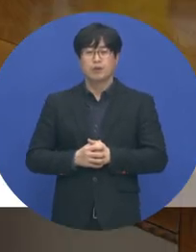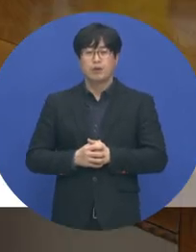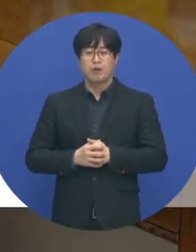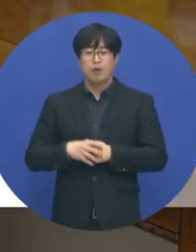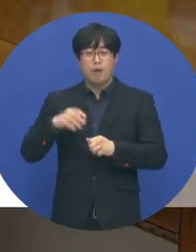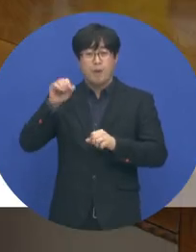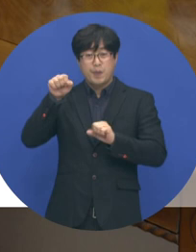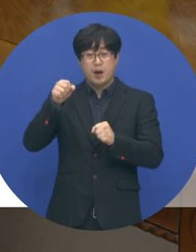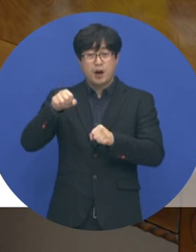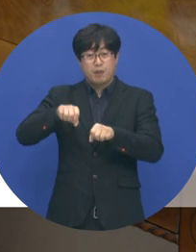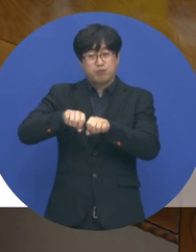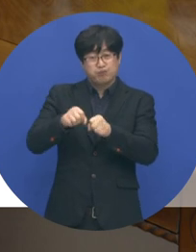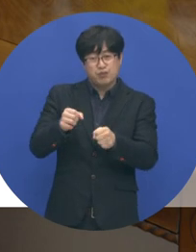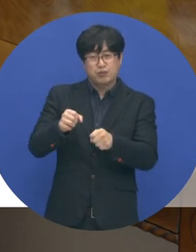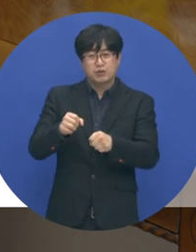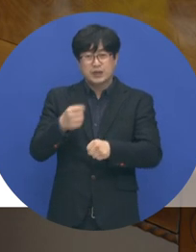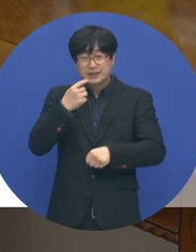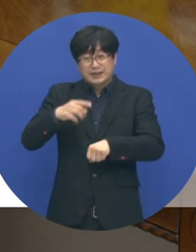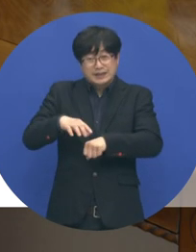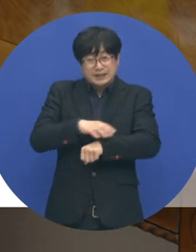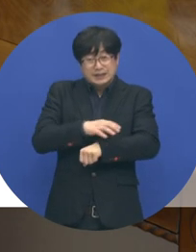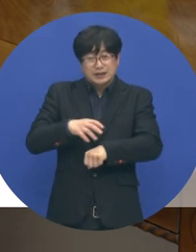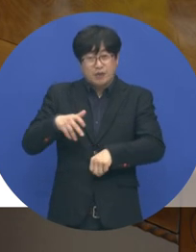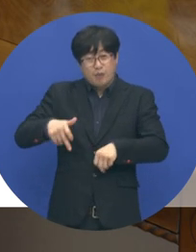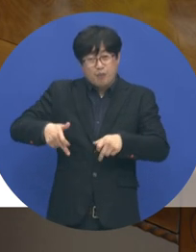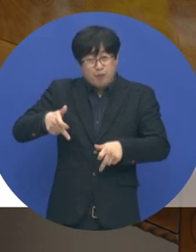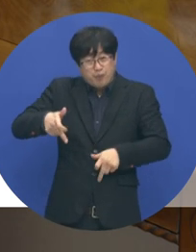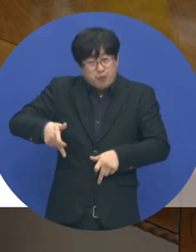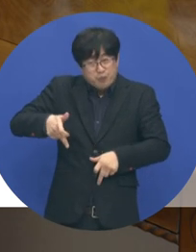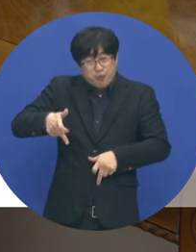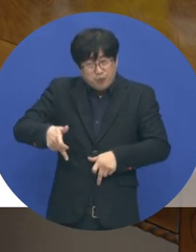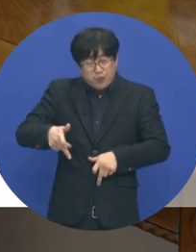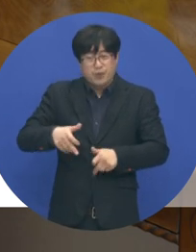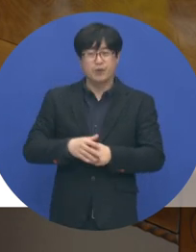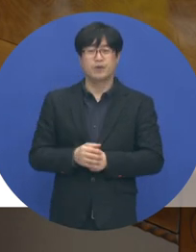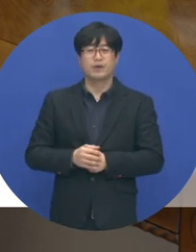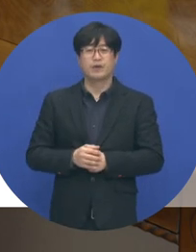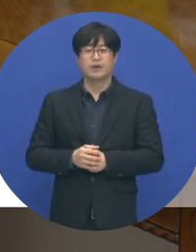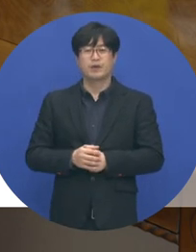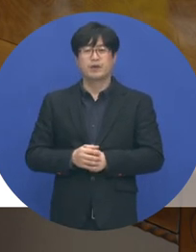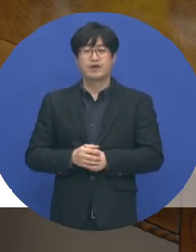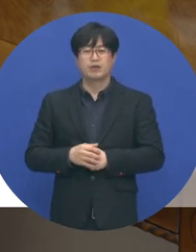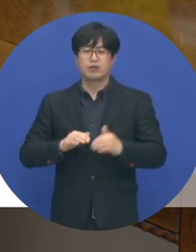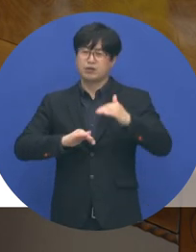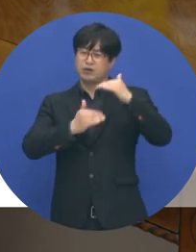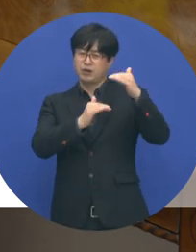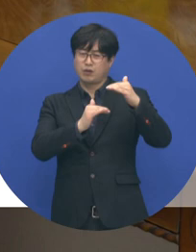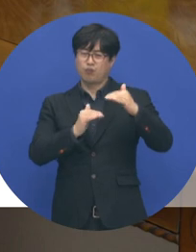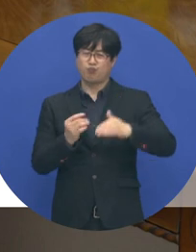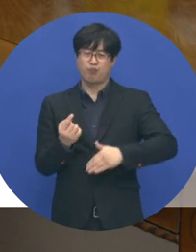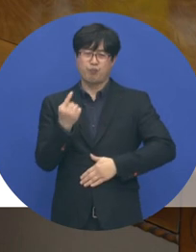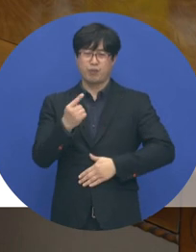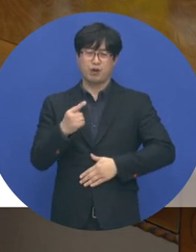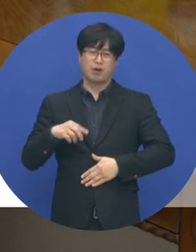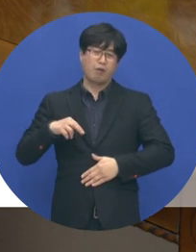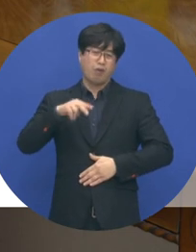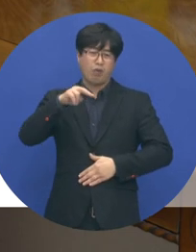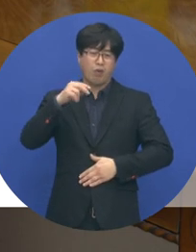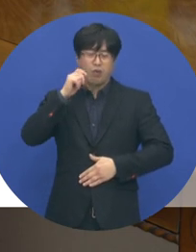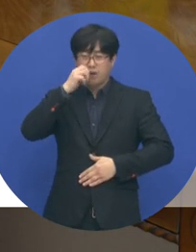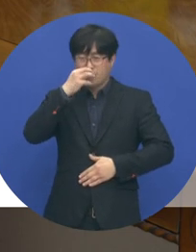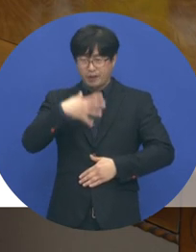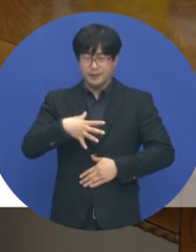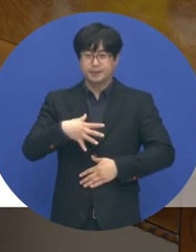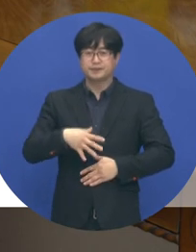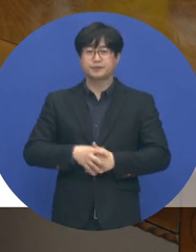일 다쳐갖고 기부도 하고 또 목발도 짚어야 되고 그런데 여 계단이 높아서